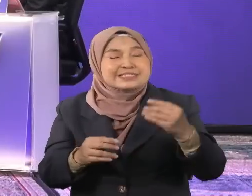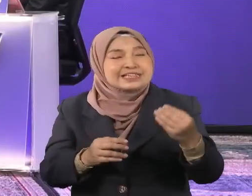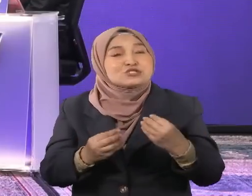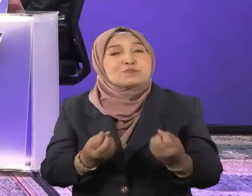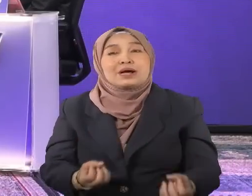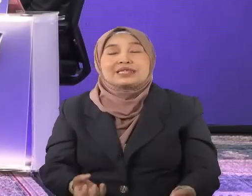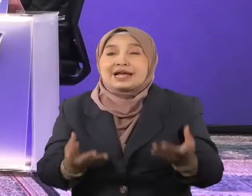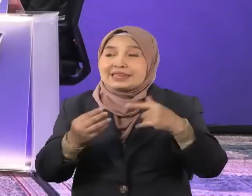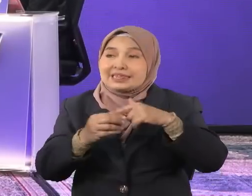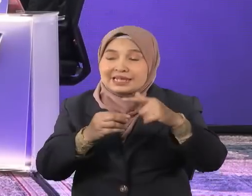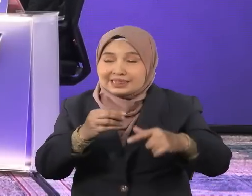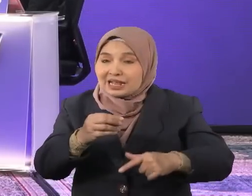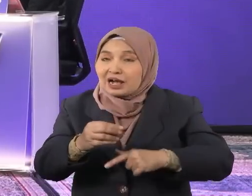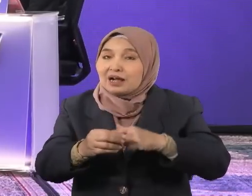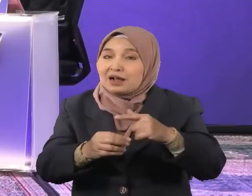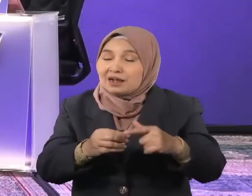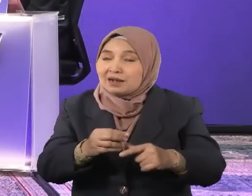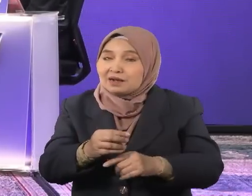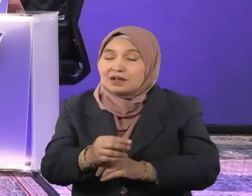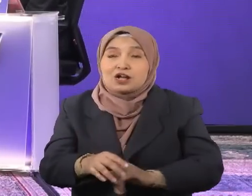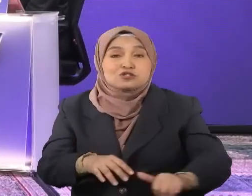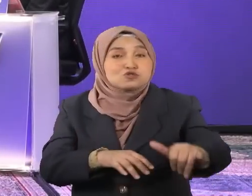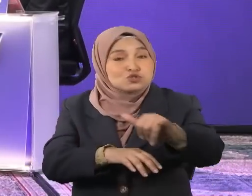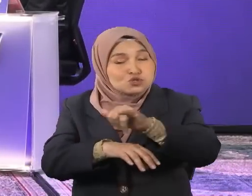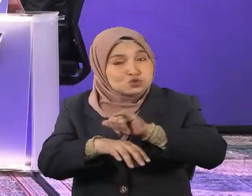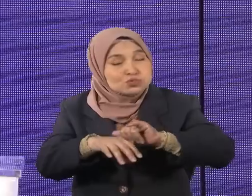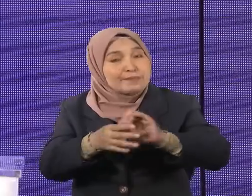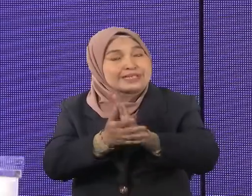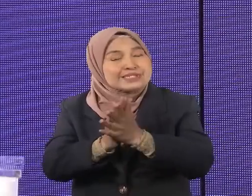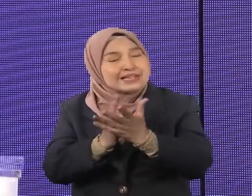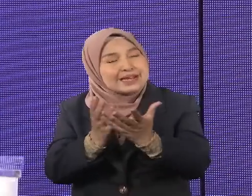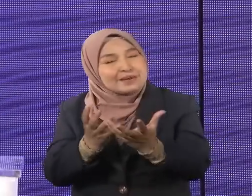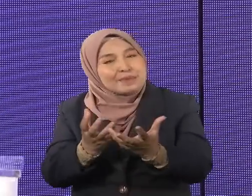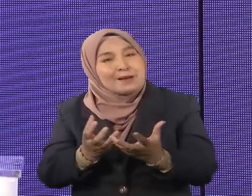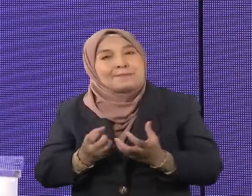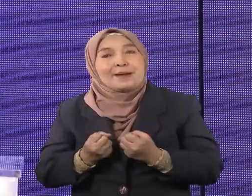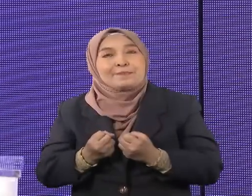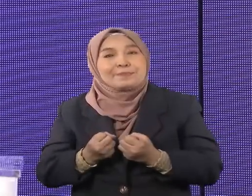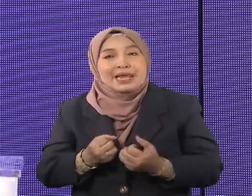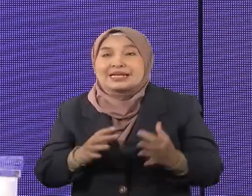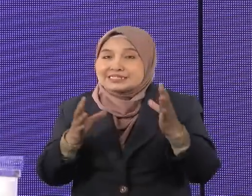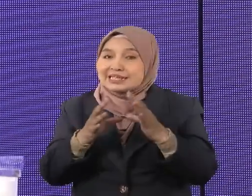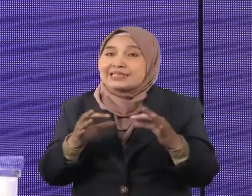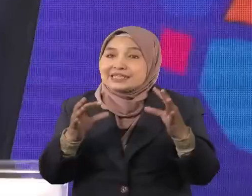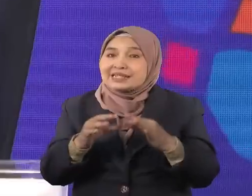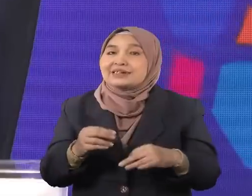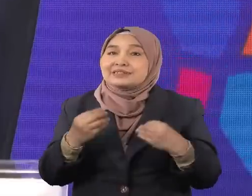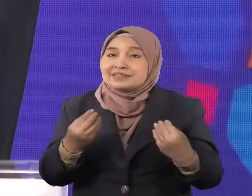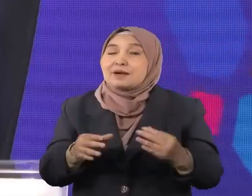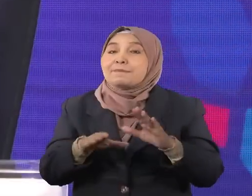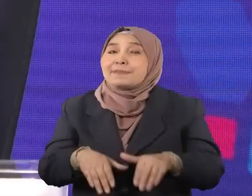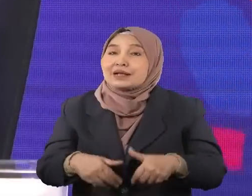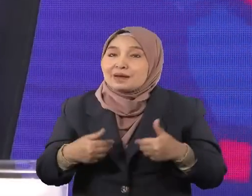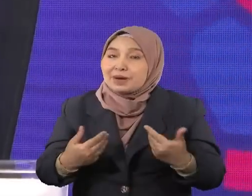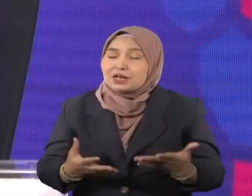Fas kisah apa nama ni? Syurga yang menjadi idaman lah. Betul. Ustaz Fas diceritakan sikit bagaimana apa